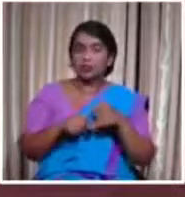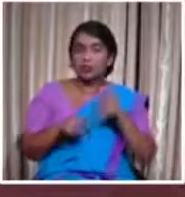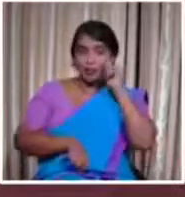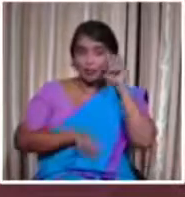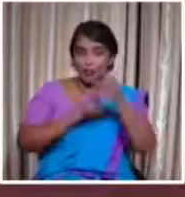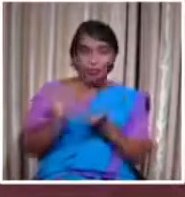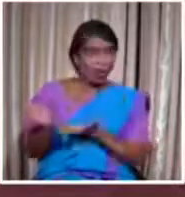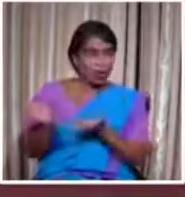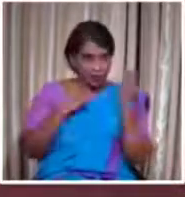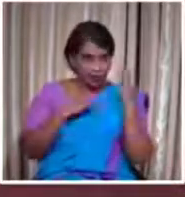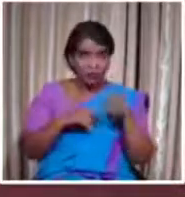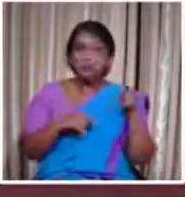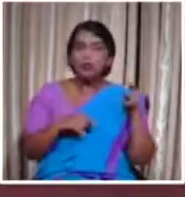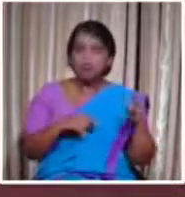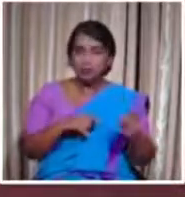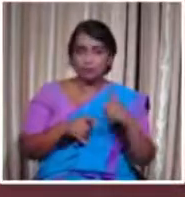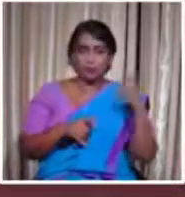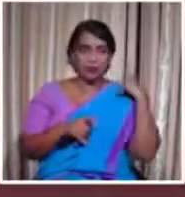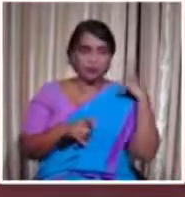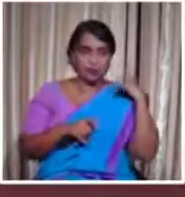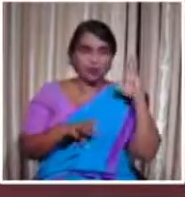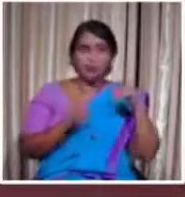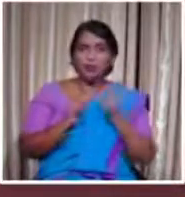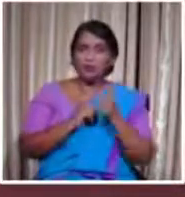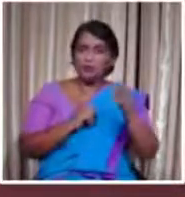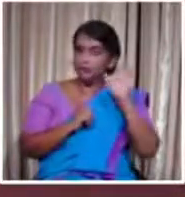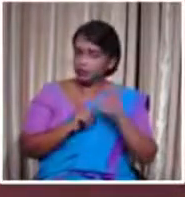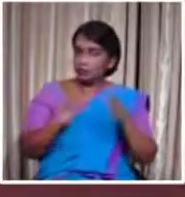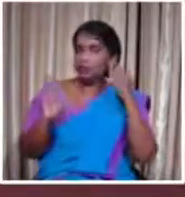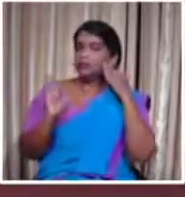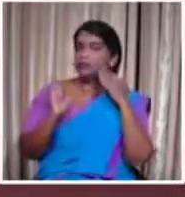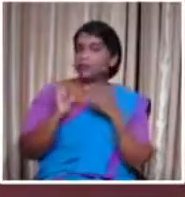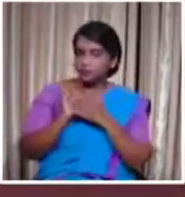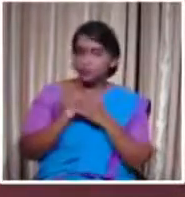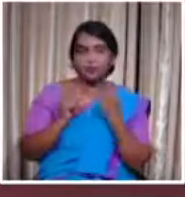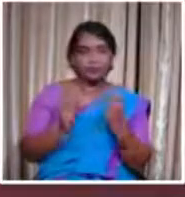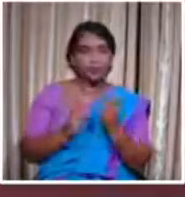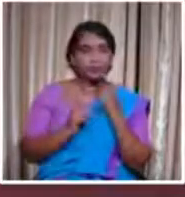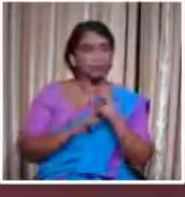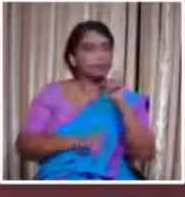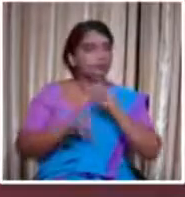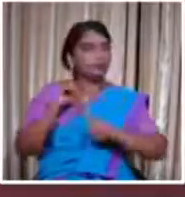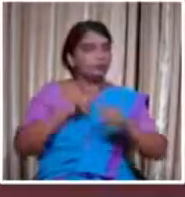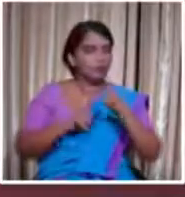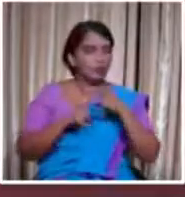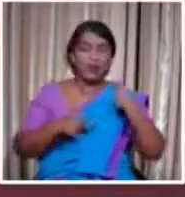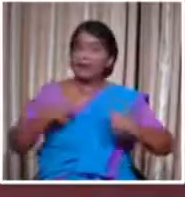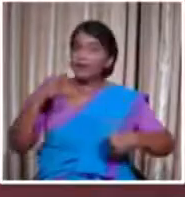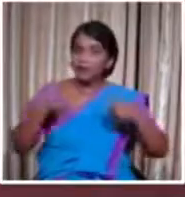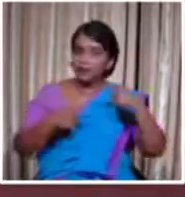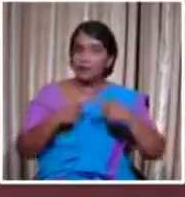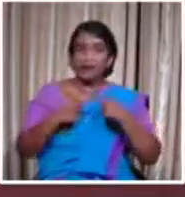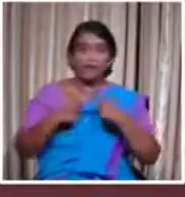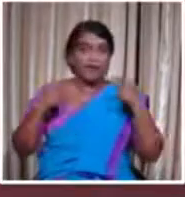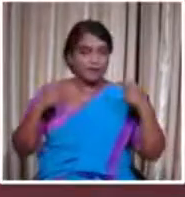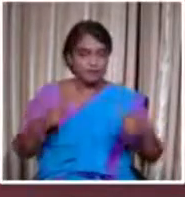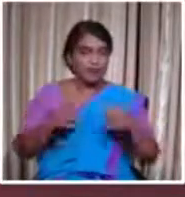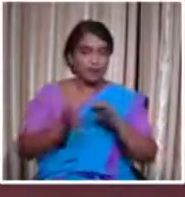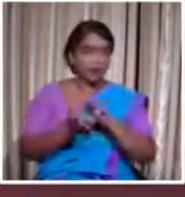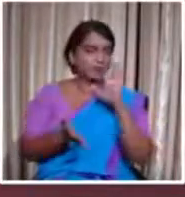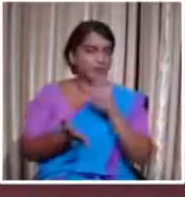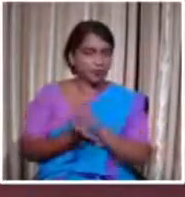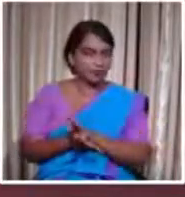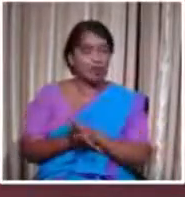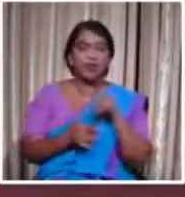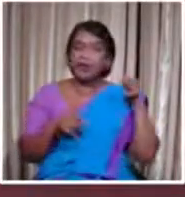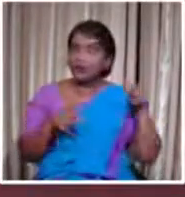ඉවත් කිරීම සඳහා ආරක්ෂක අංශ පියවර ගැනීම ගැන හදිසි පාර්ලිමේන්තුවේ විවාදයක් විපක්ෂය ඉල්ලා තිබුණා